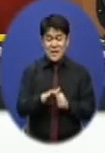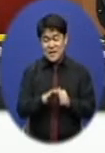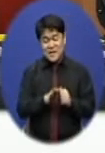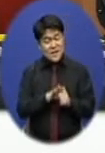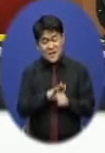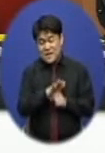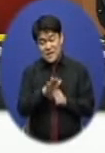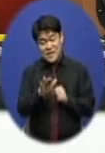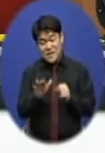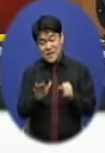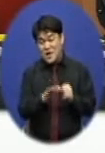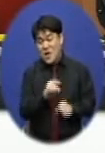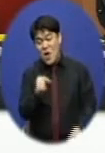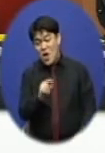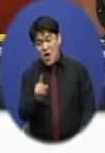사랑.